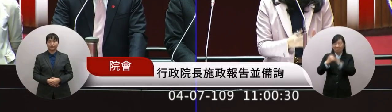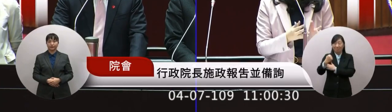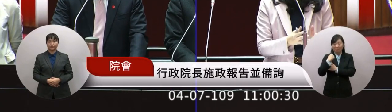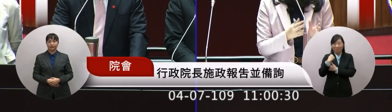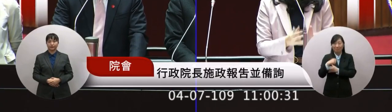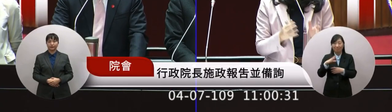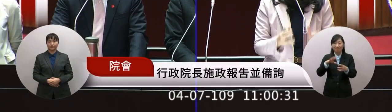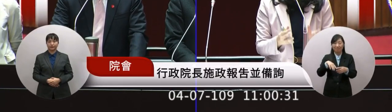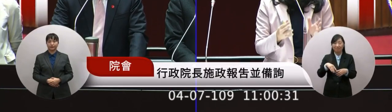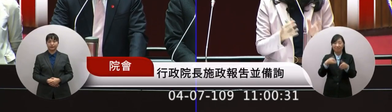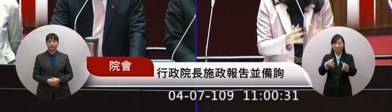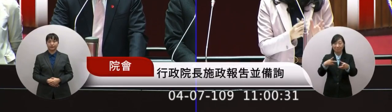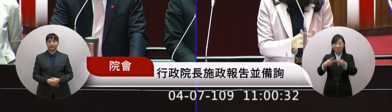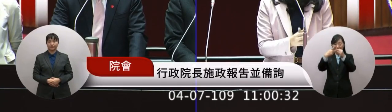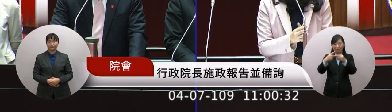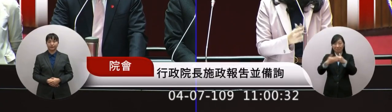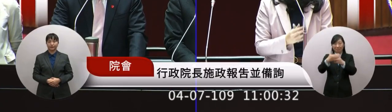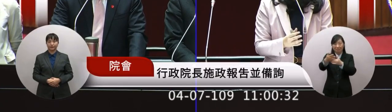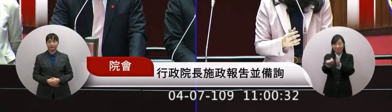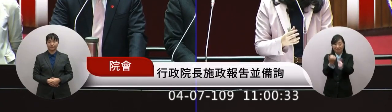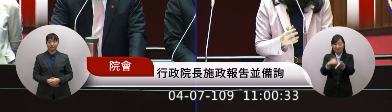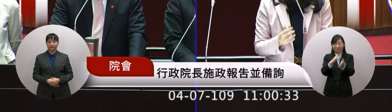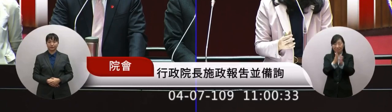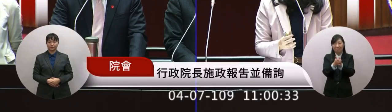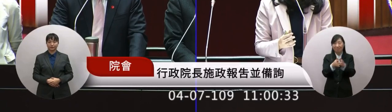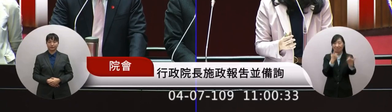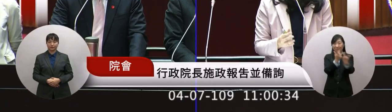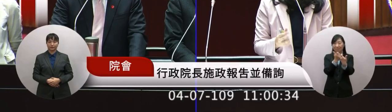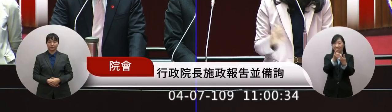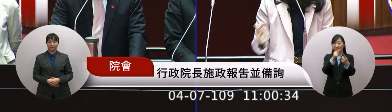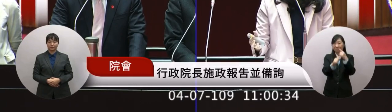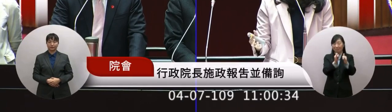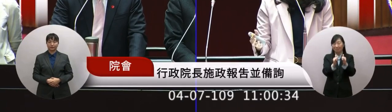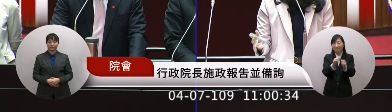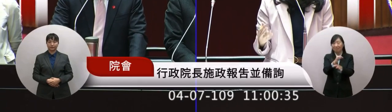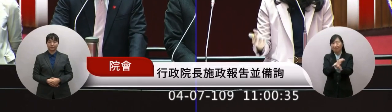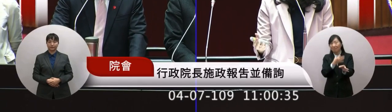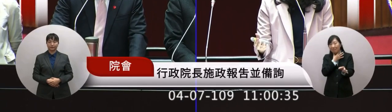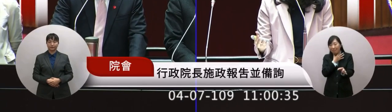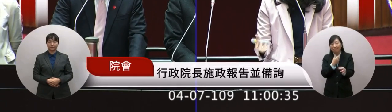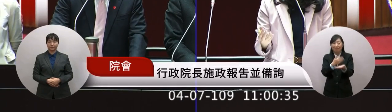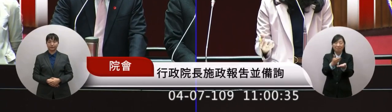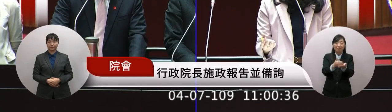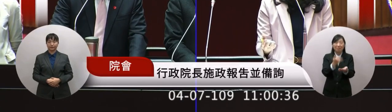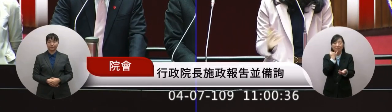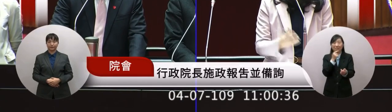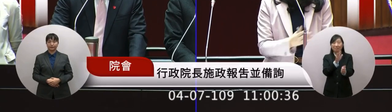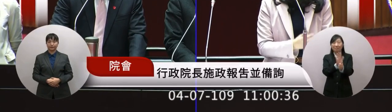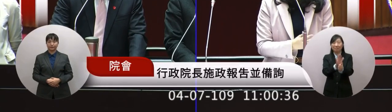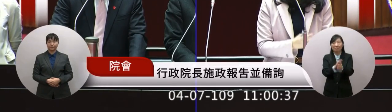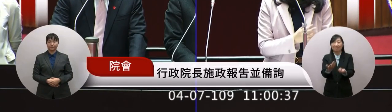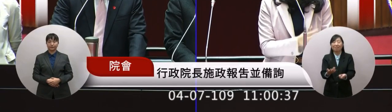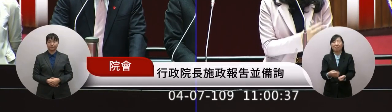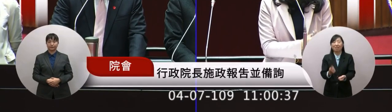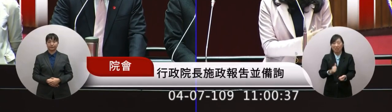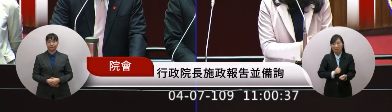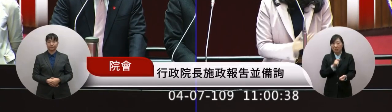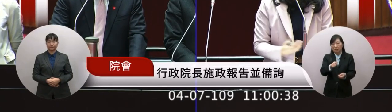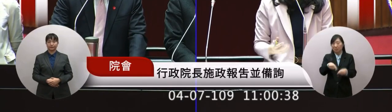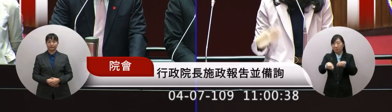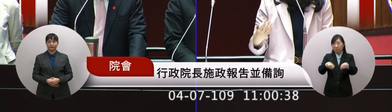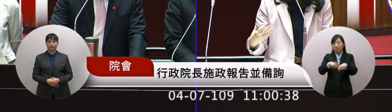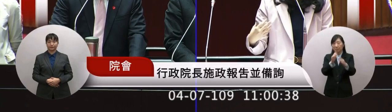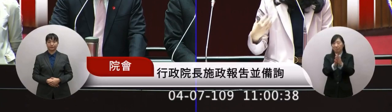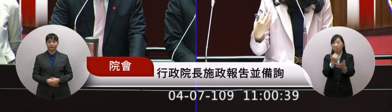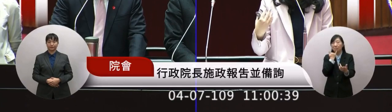个预算能够真的用到我们民间的纾困的一个需求上，包含我们在这边的纾困的一些措施也能够真的反映到他们